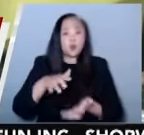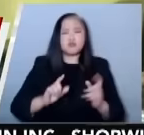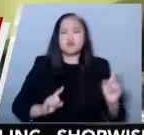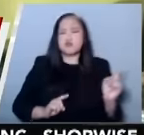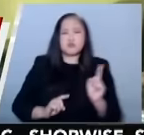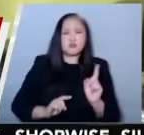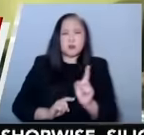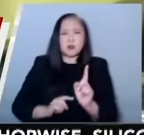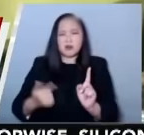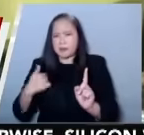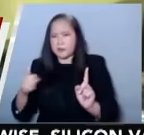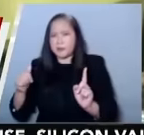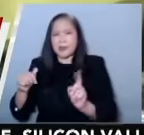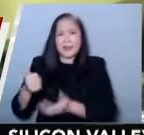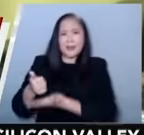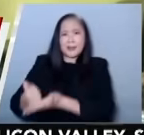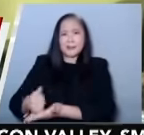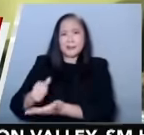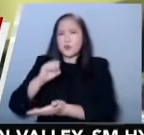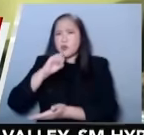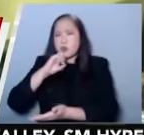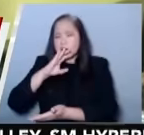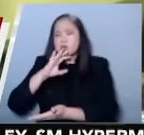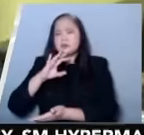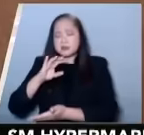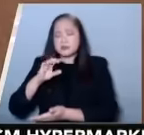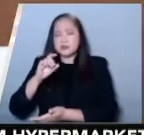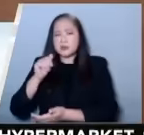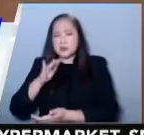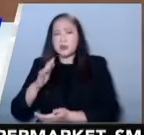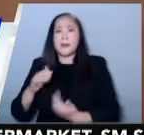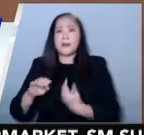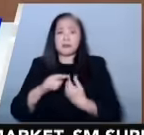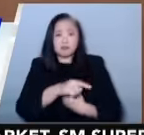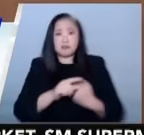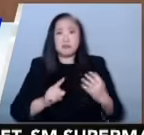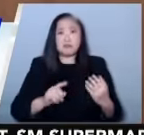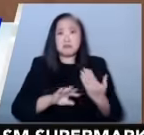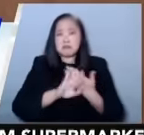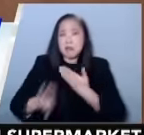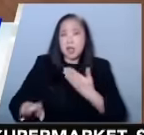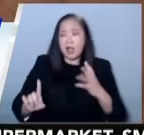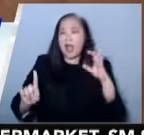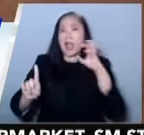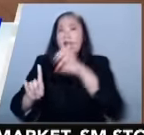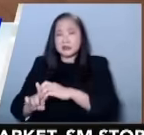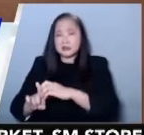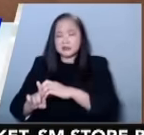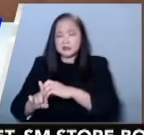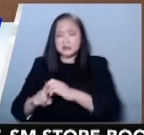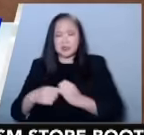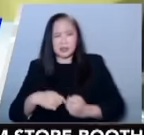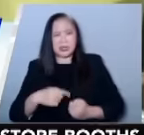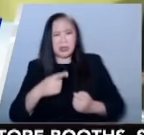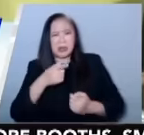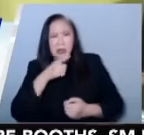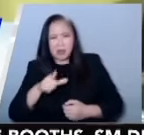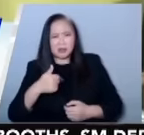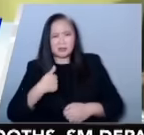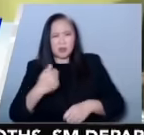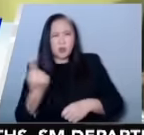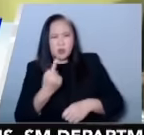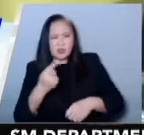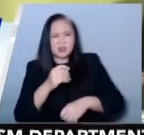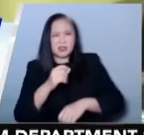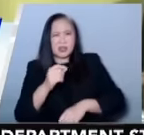matanda, bumalik. Talagang ako naman sinakmal. Buti na lang, dito lang yung tama ko. Dito sa paa. O, tapos